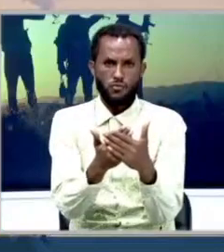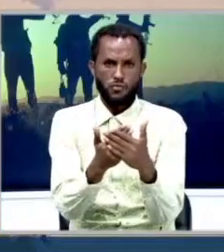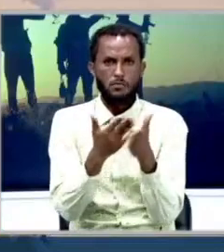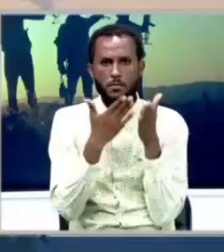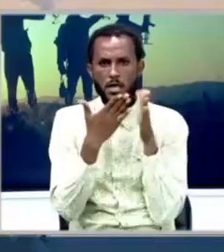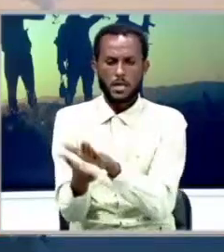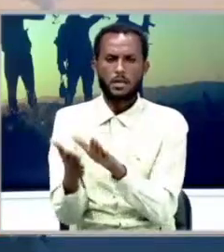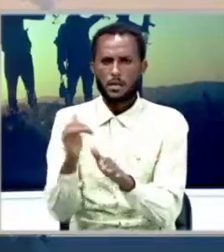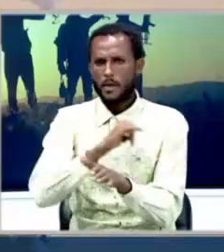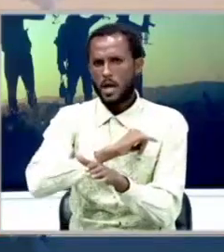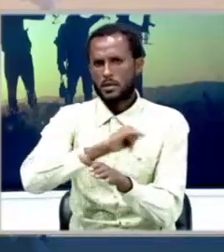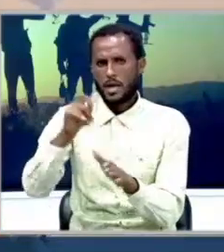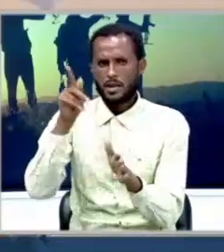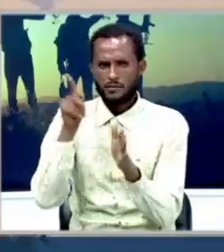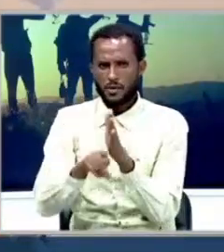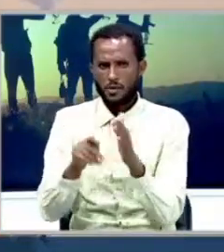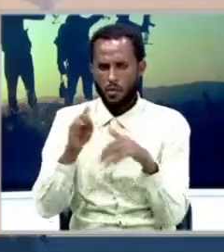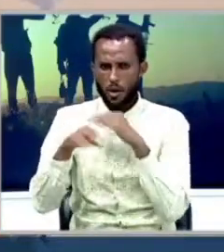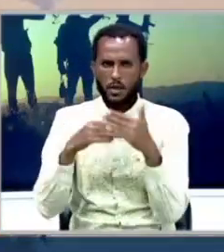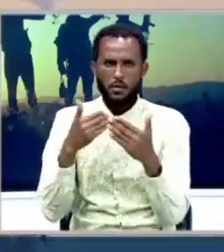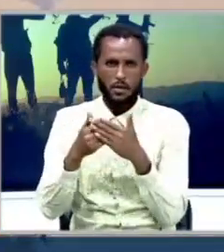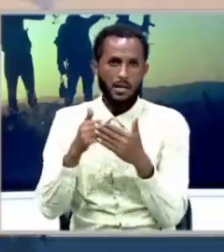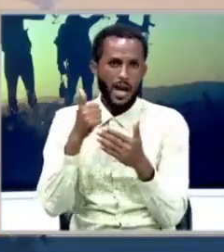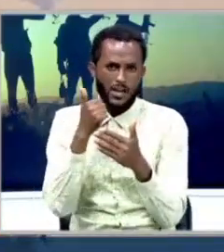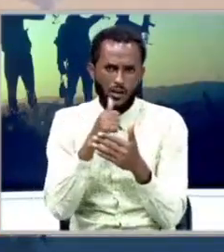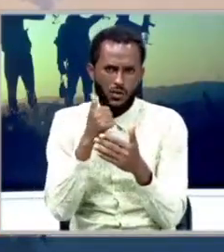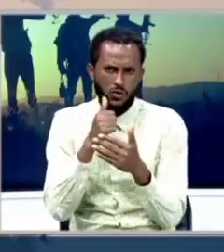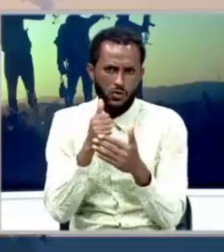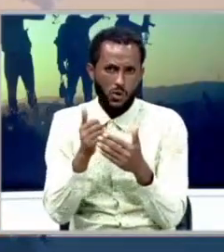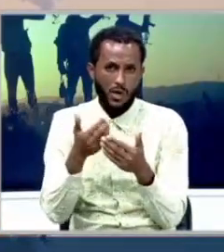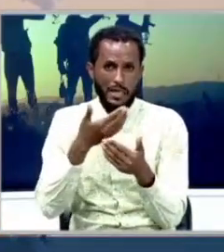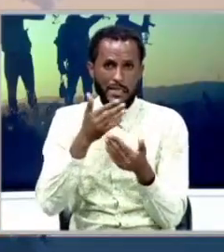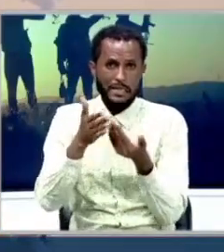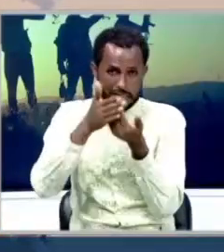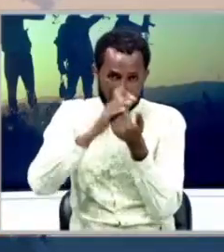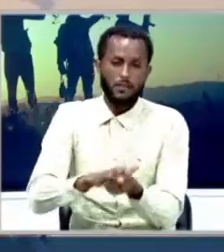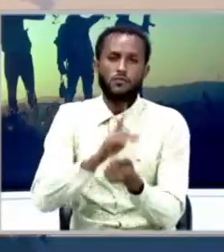ኣብ ኩላትና ይበፅሑ ናይ ደቂ ኣንስትዮ ግን ግድድ ስለ ዝብል